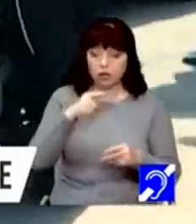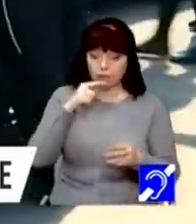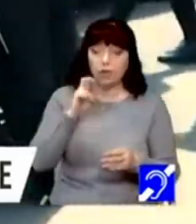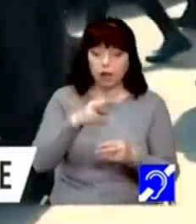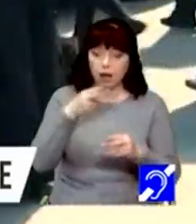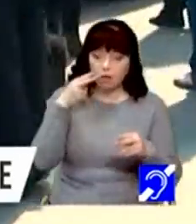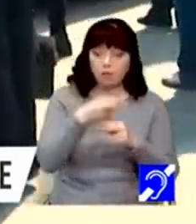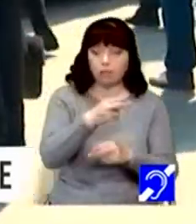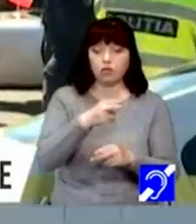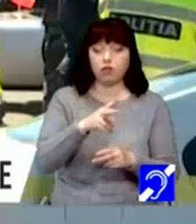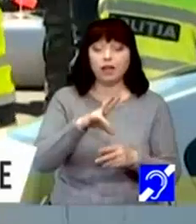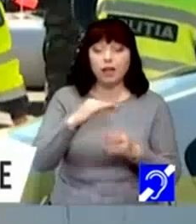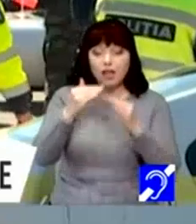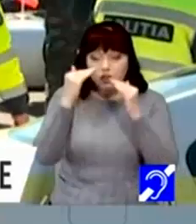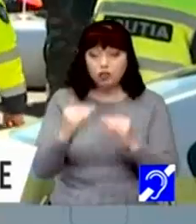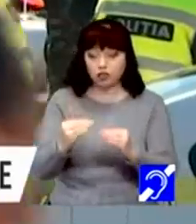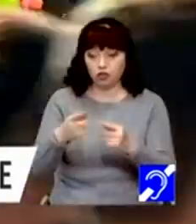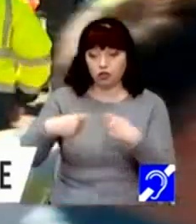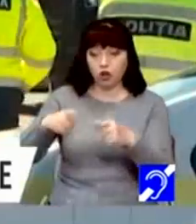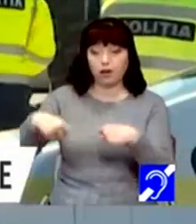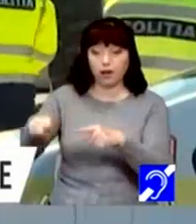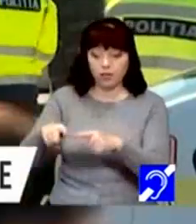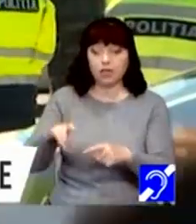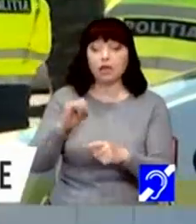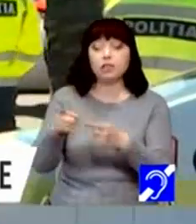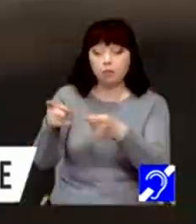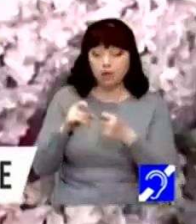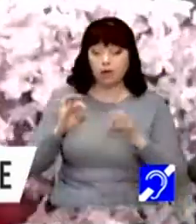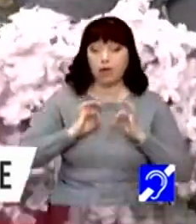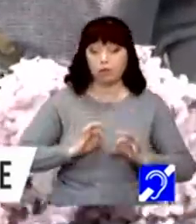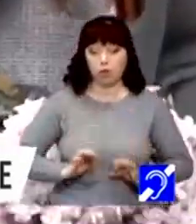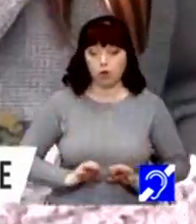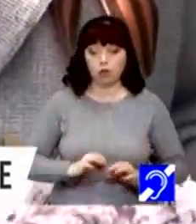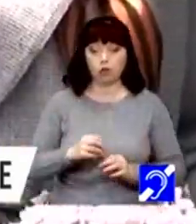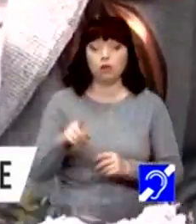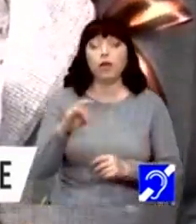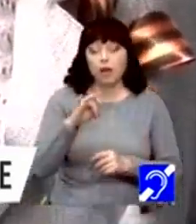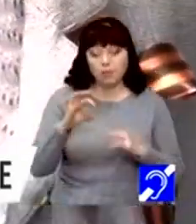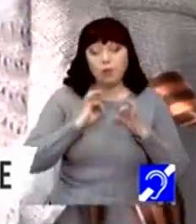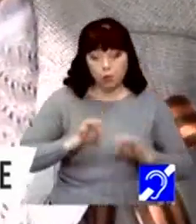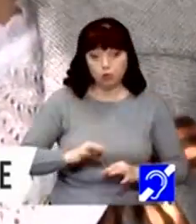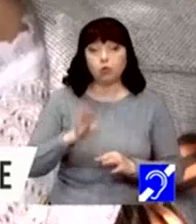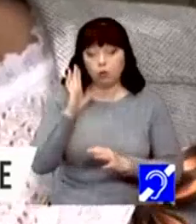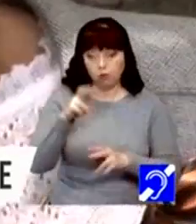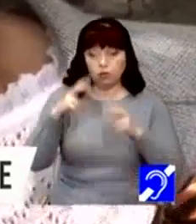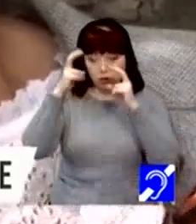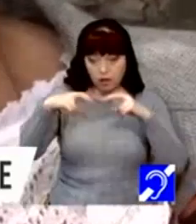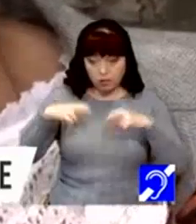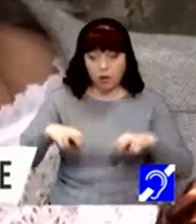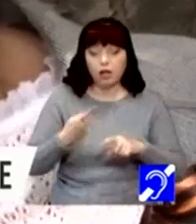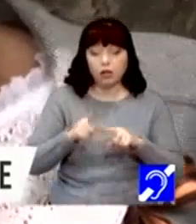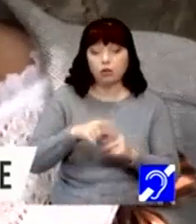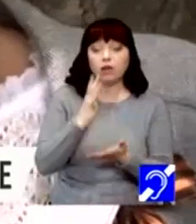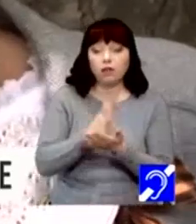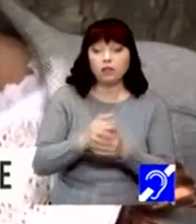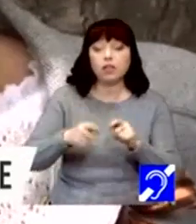structurile din subordine are în acest caz procuratura procuratura investighează și va investiga toate cazurile în care constituie o încălcare